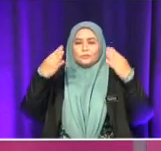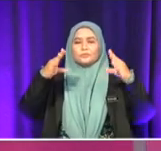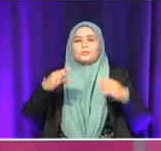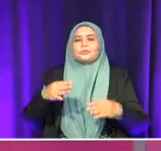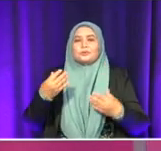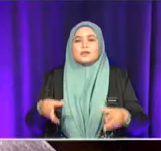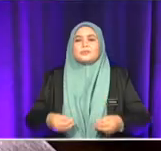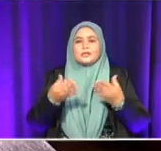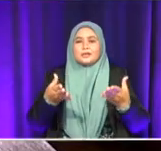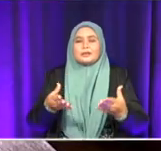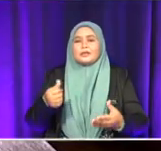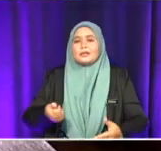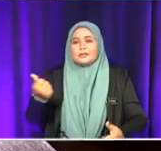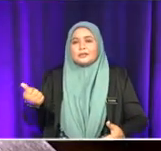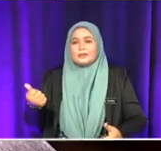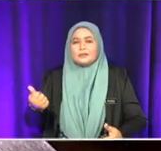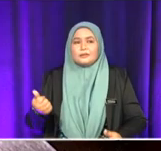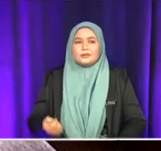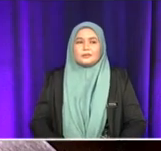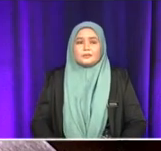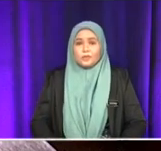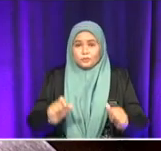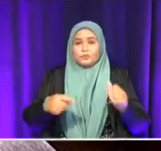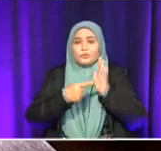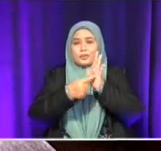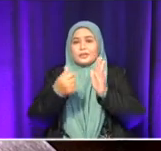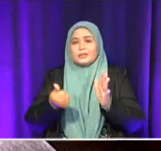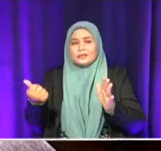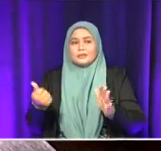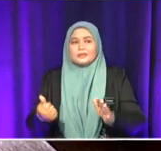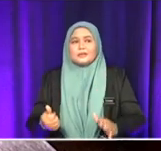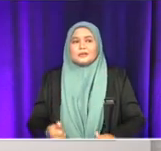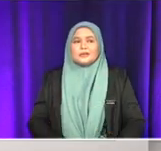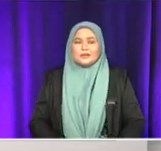satu peralatan Oke boleh ditunjuk tak peralatan masing-masing